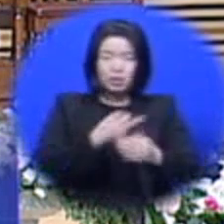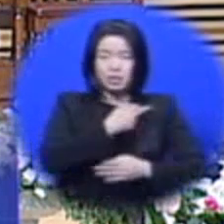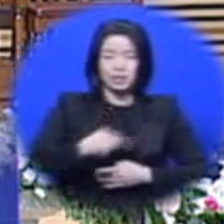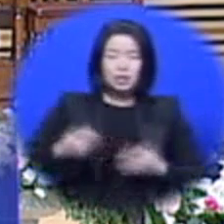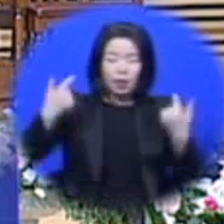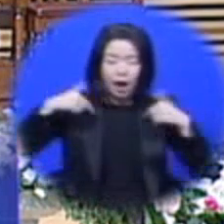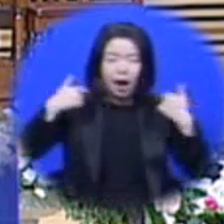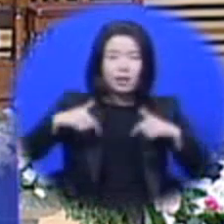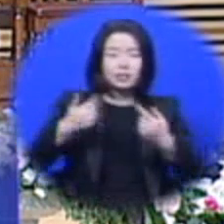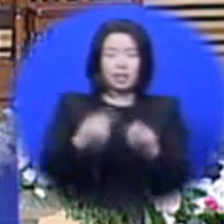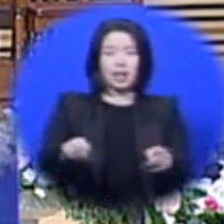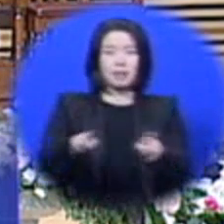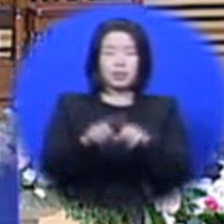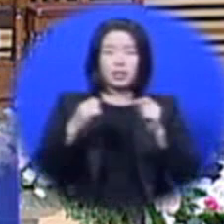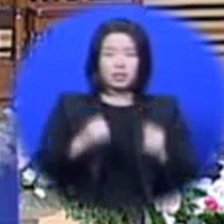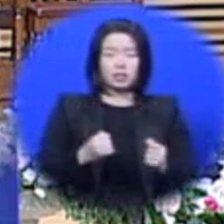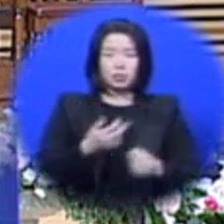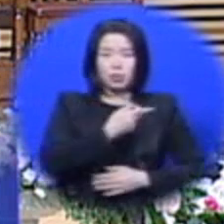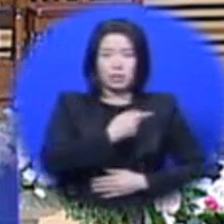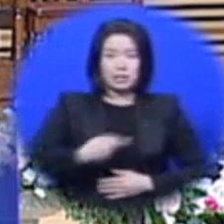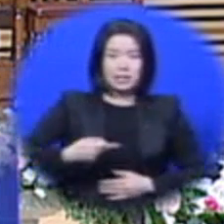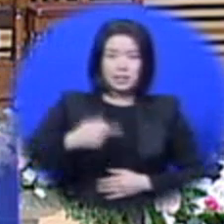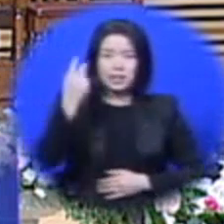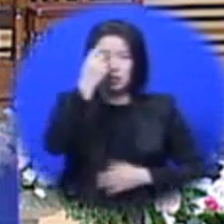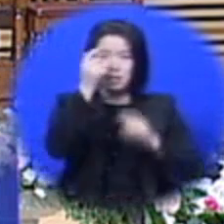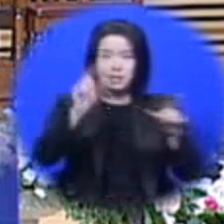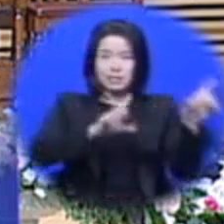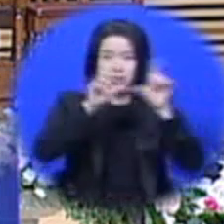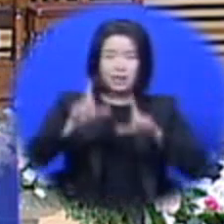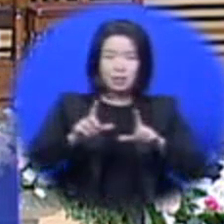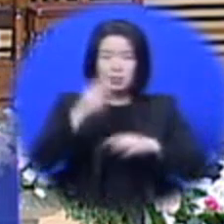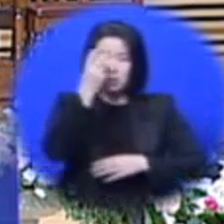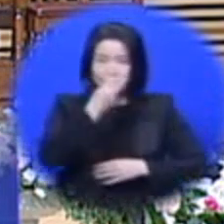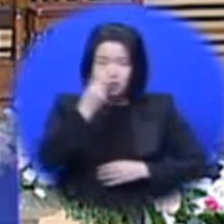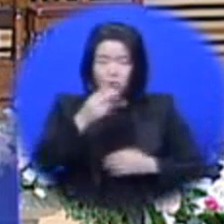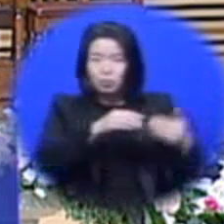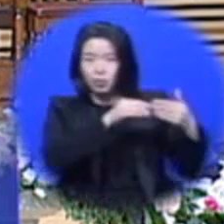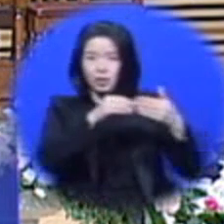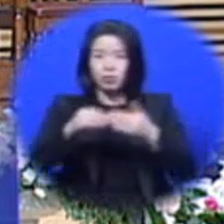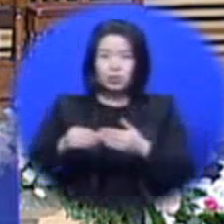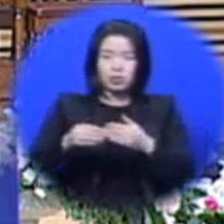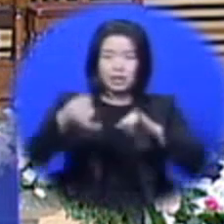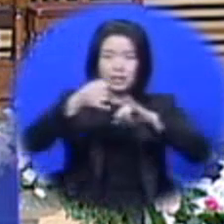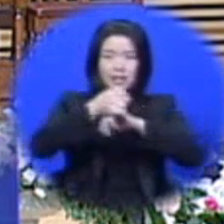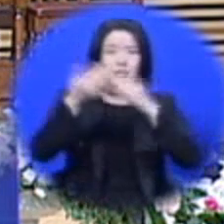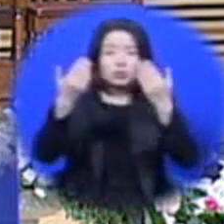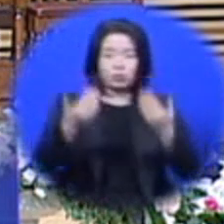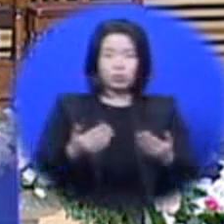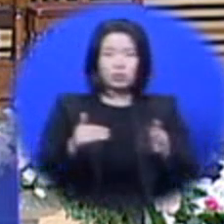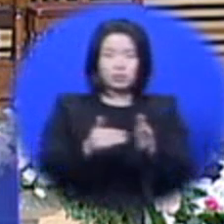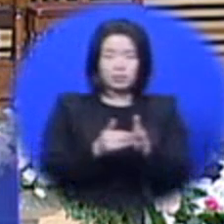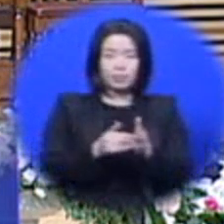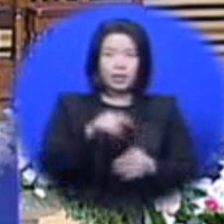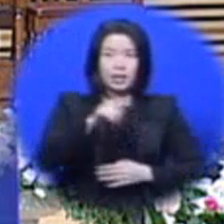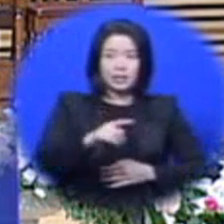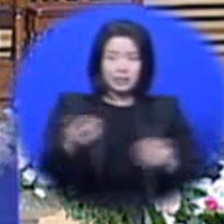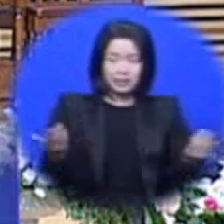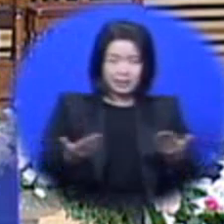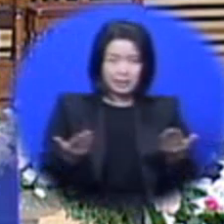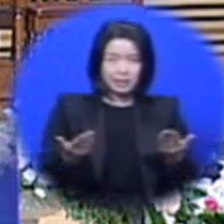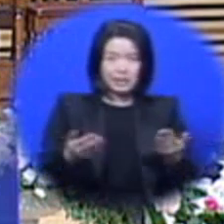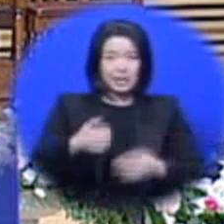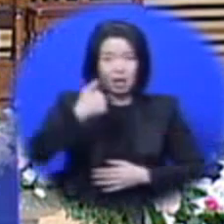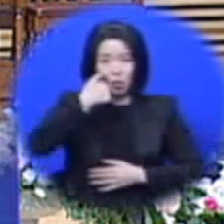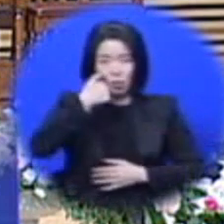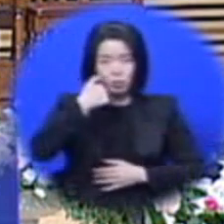같이 계시고, 제자들의 삶을 지키시고 인도하실 것이라는 약속을 하신 겁니다. 그리고 그 일이 오순절